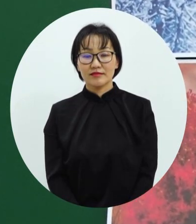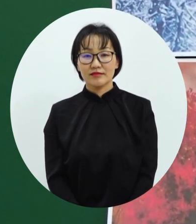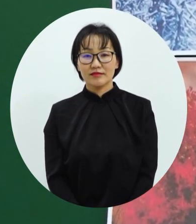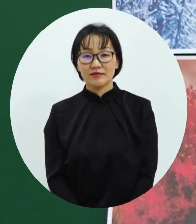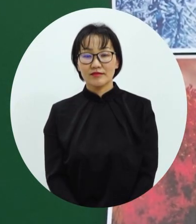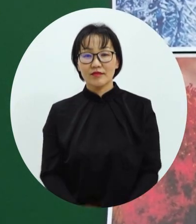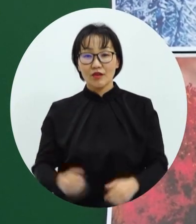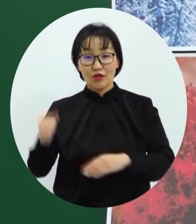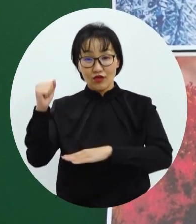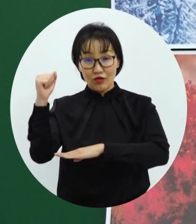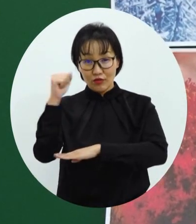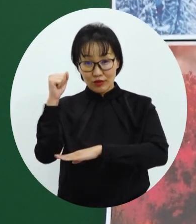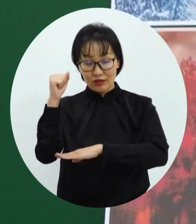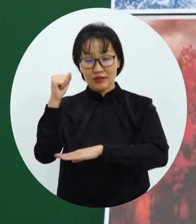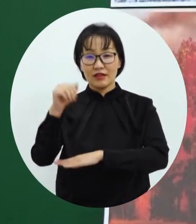Хавар.